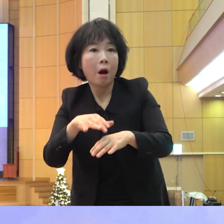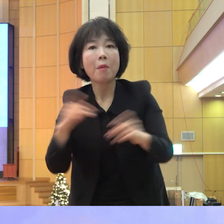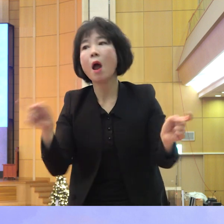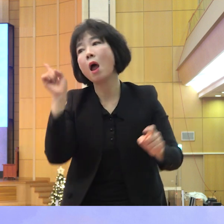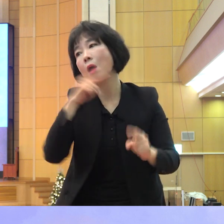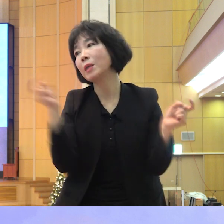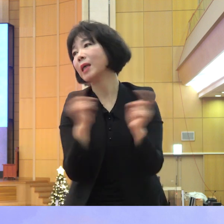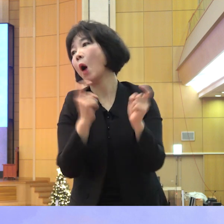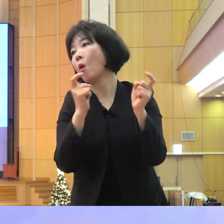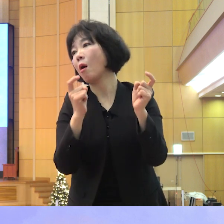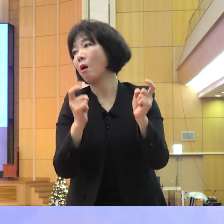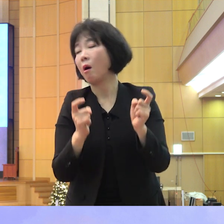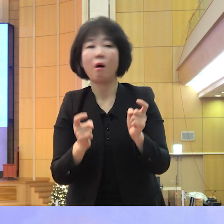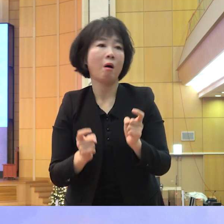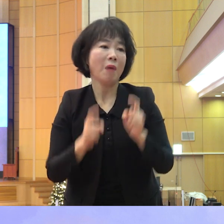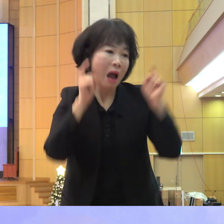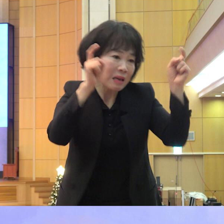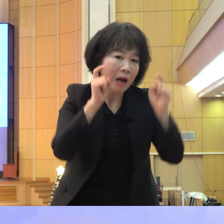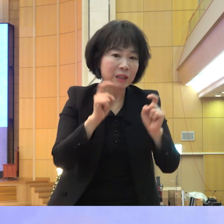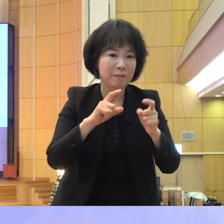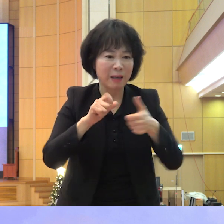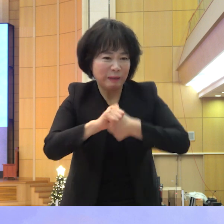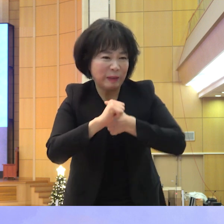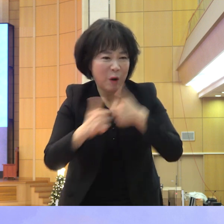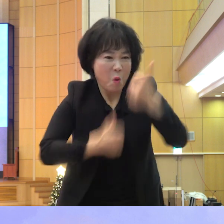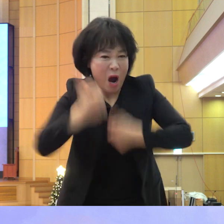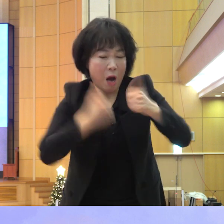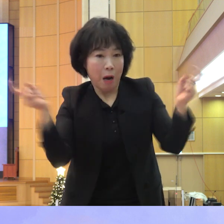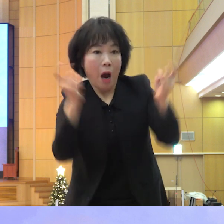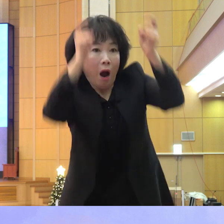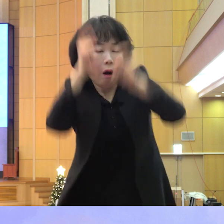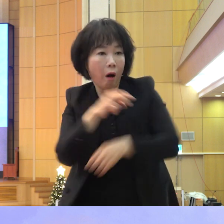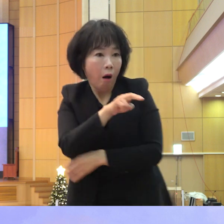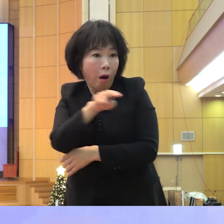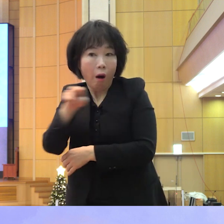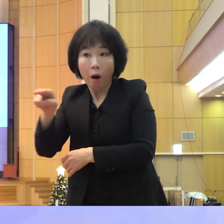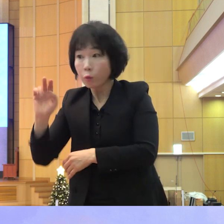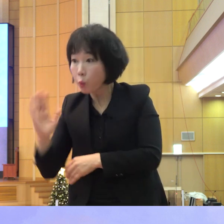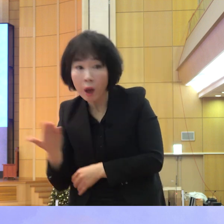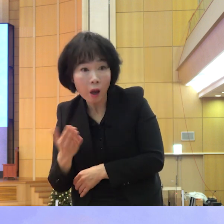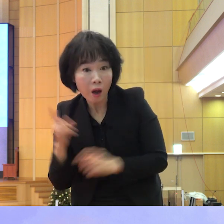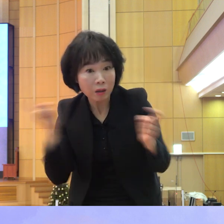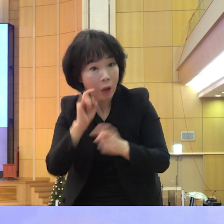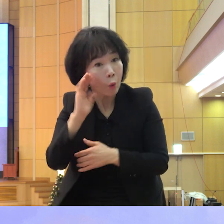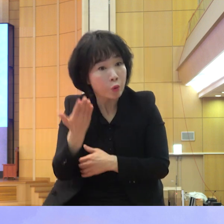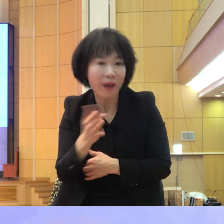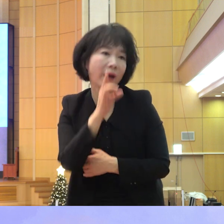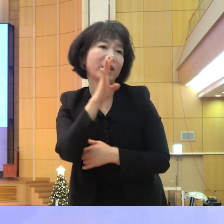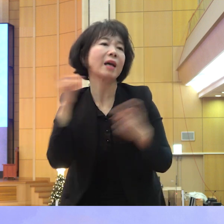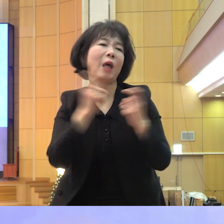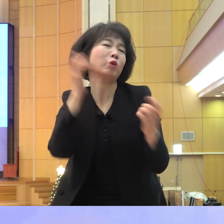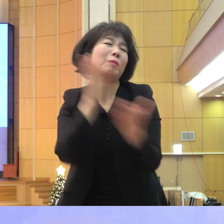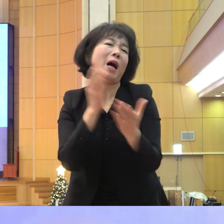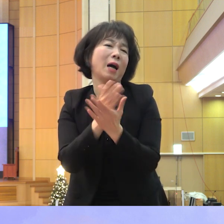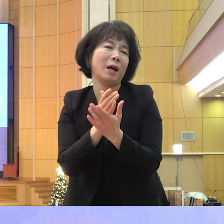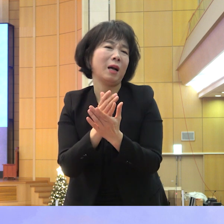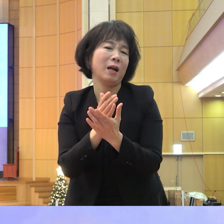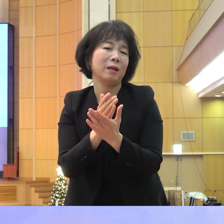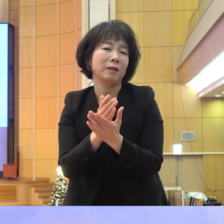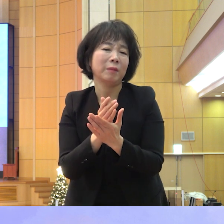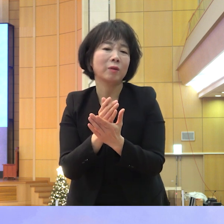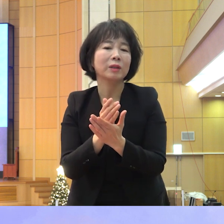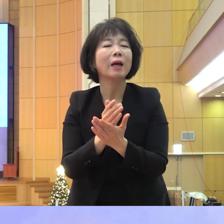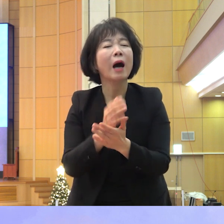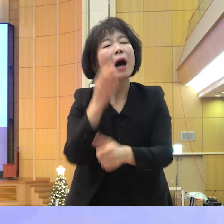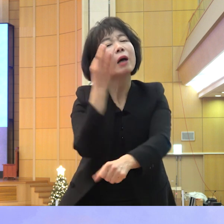살다 보니까 먹는 거 가지고도 양들끼리 들이받고 싸우고 종들끼리 싸우고, 이거 되겠냐? 그러니 차라리 우리 조금